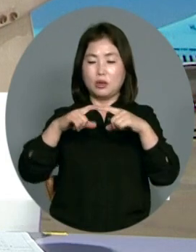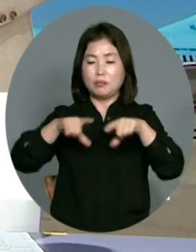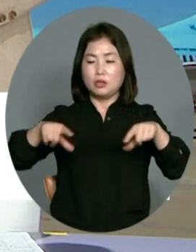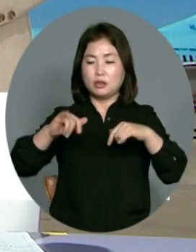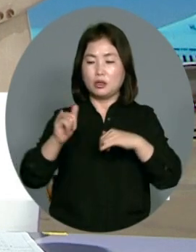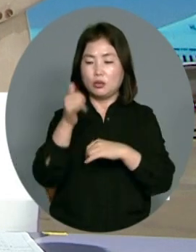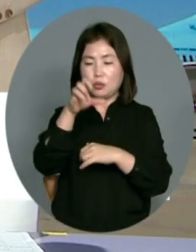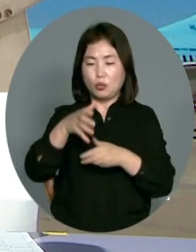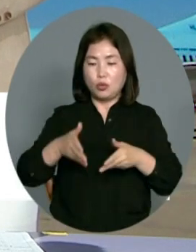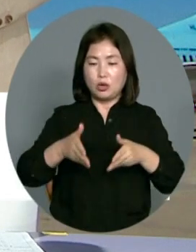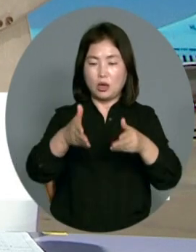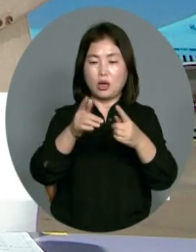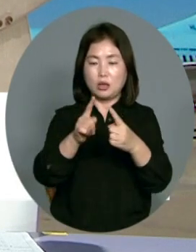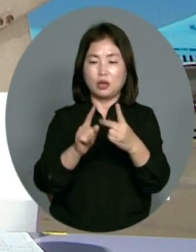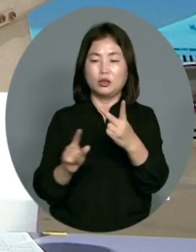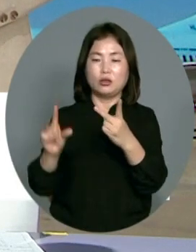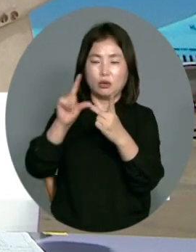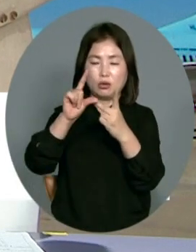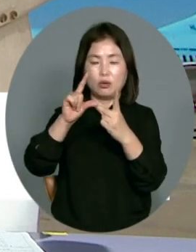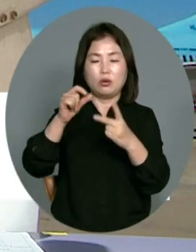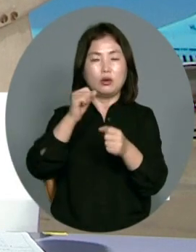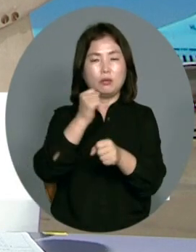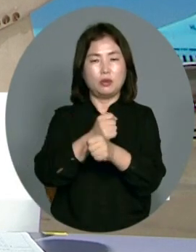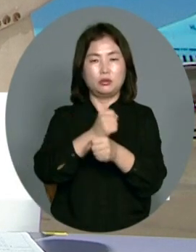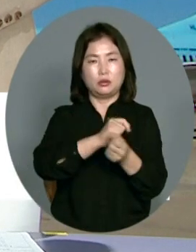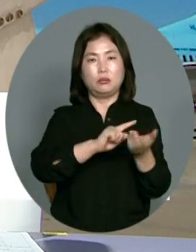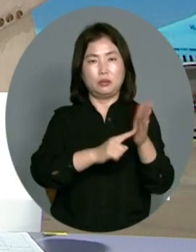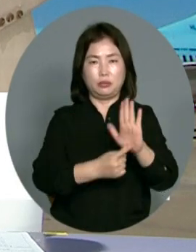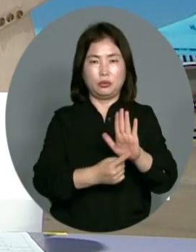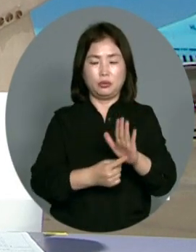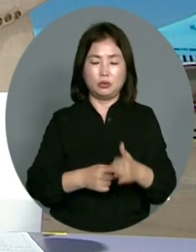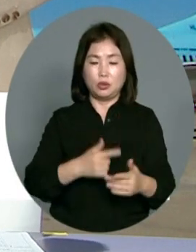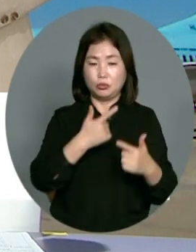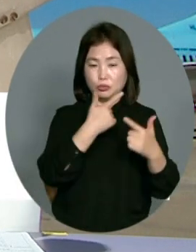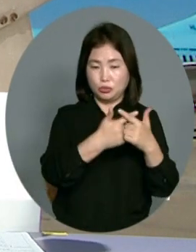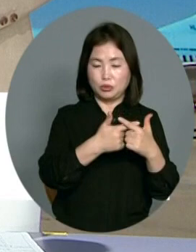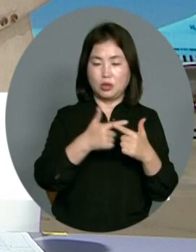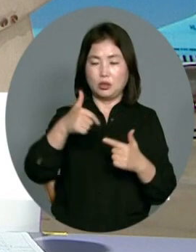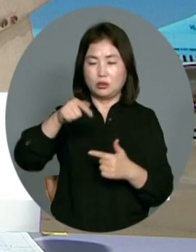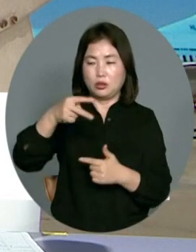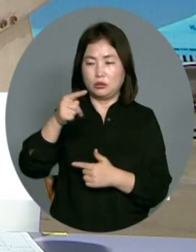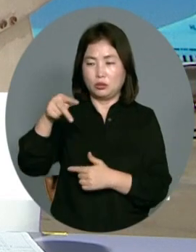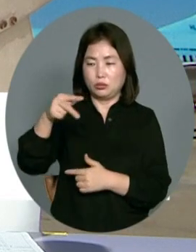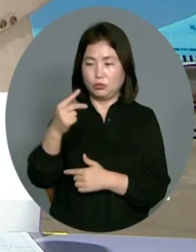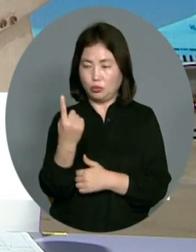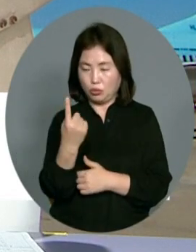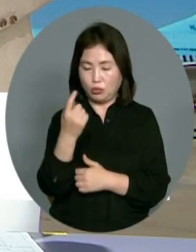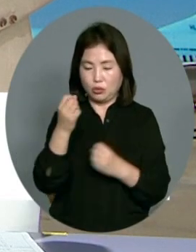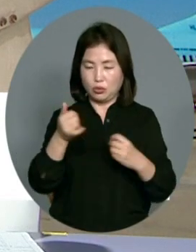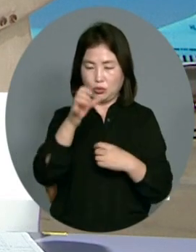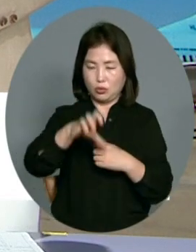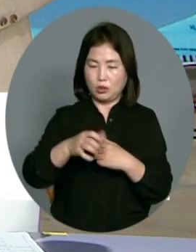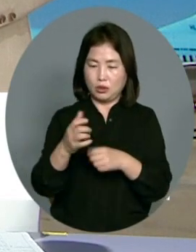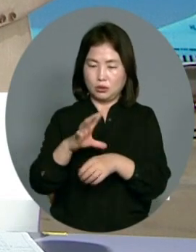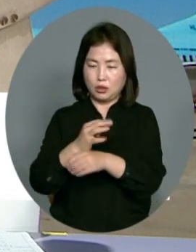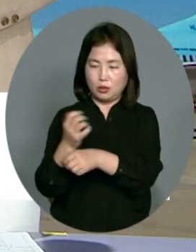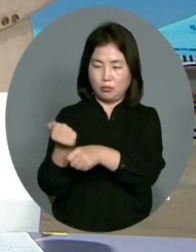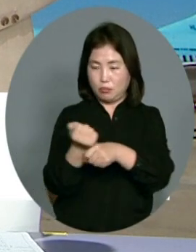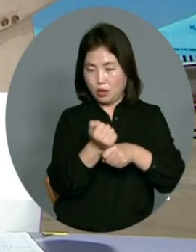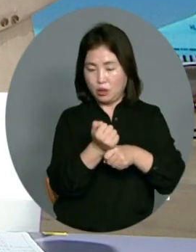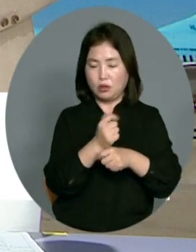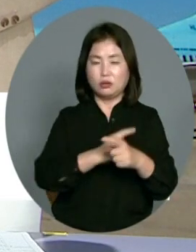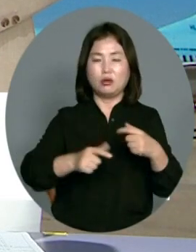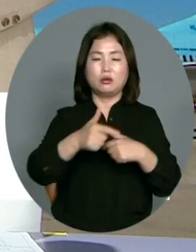전용 활주로를 한 개 더 만들겠다고 밝혔는데요. 부산도 가덕도 신공항 개항 시기를 앞당기고